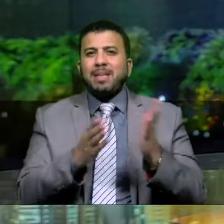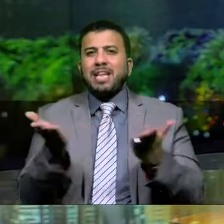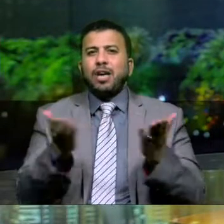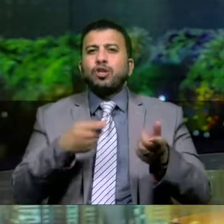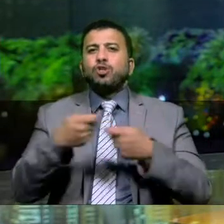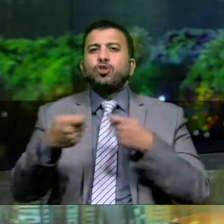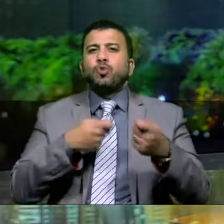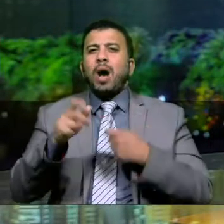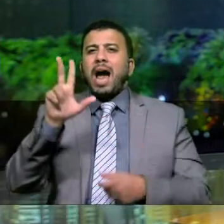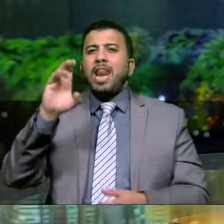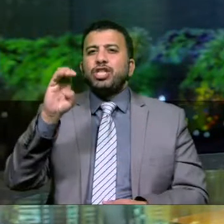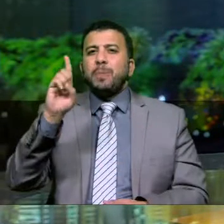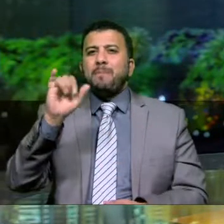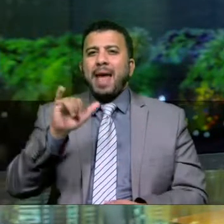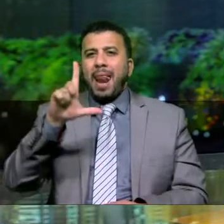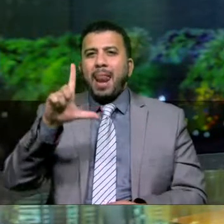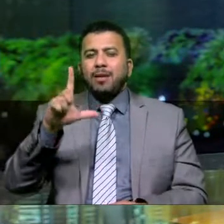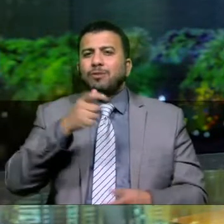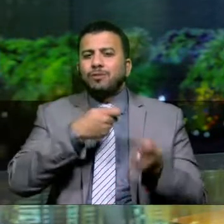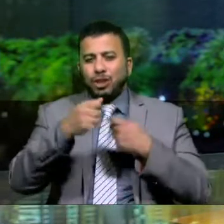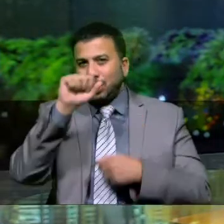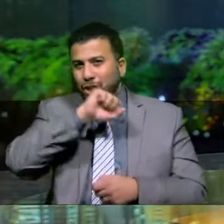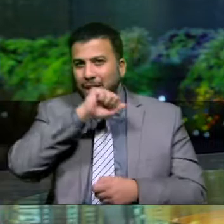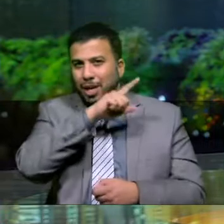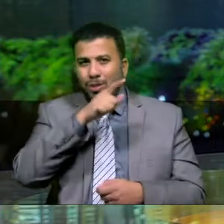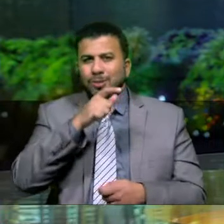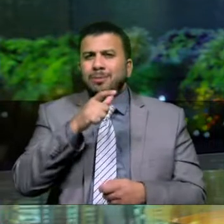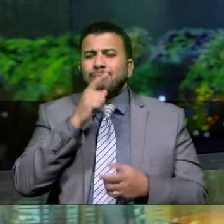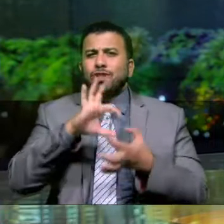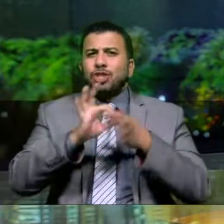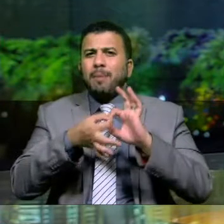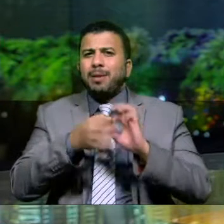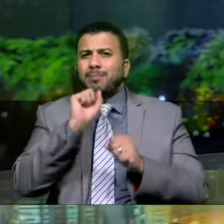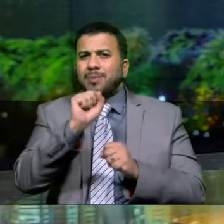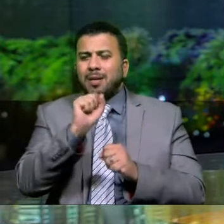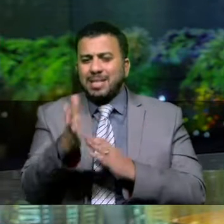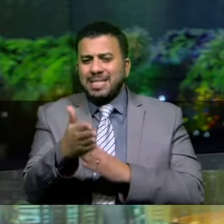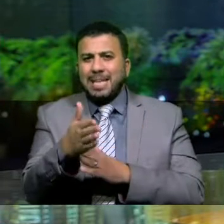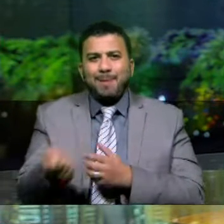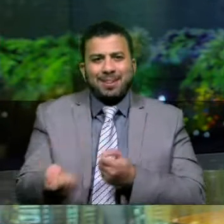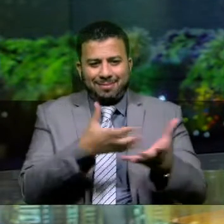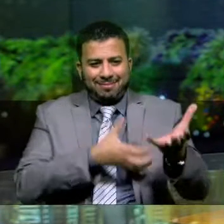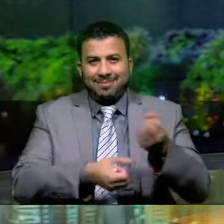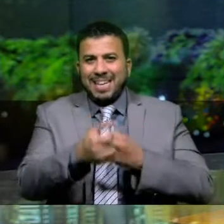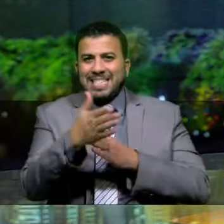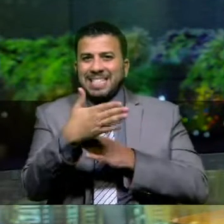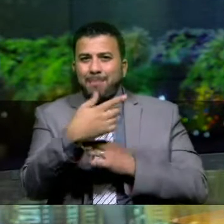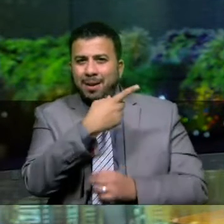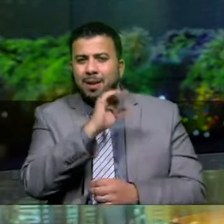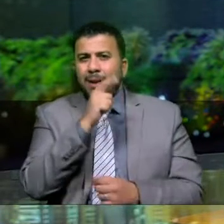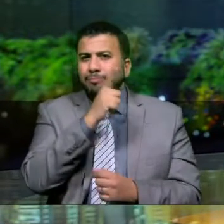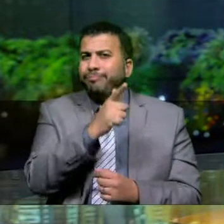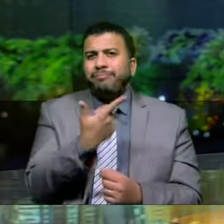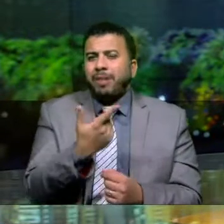نظمت إدارة سوق الجبيل بالشارقة لقاء وديا مع أعضاء جمعية الشارقة التعاونية لصيادي الأسماك، سعت